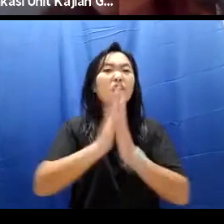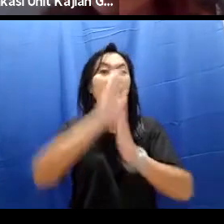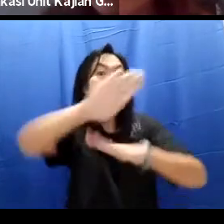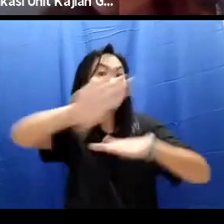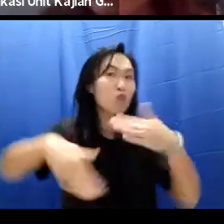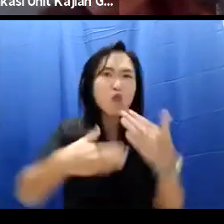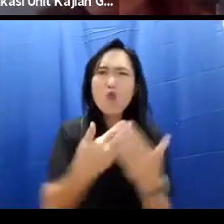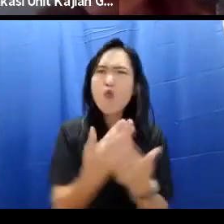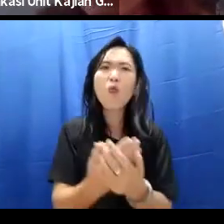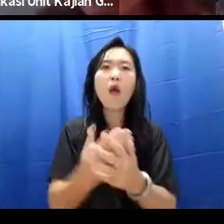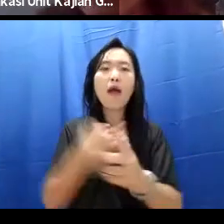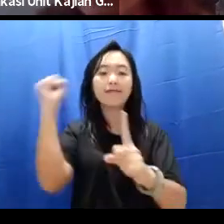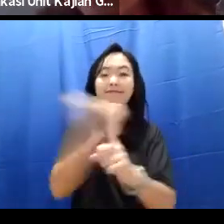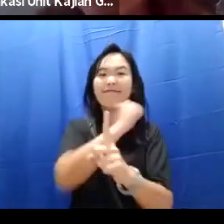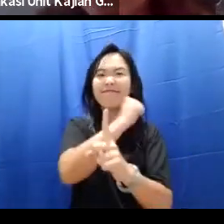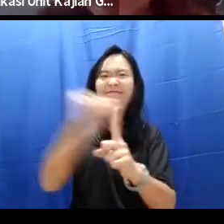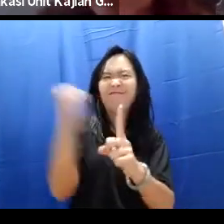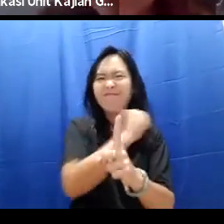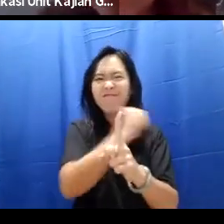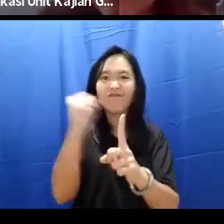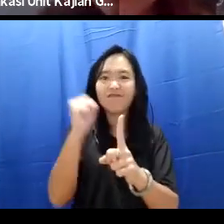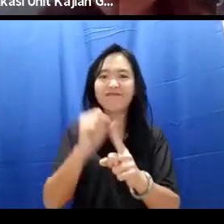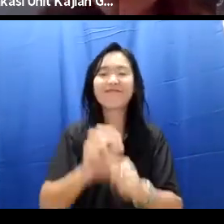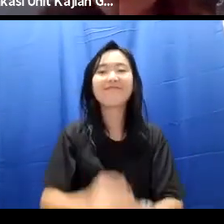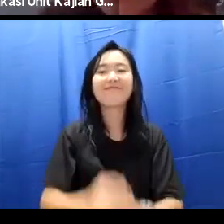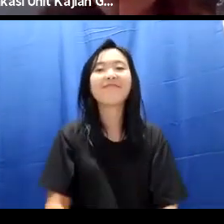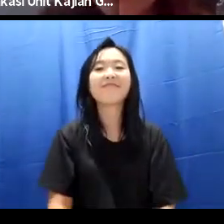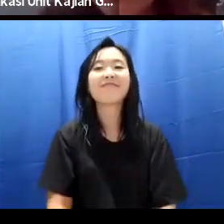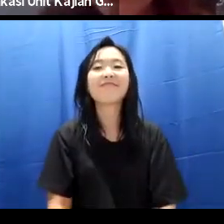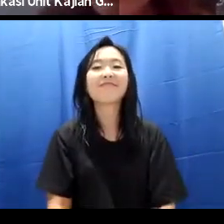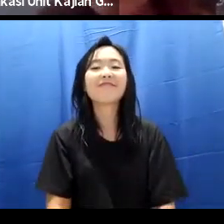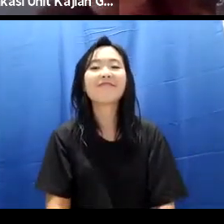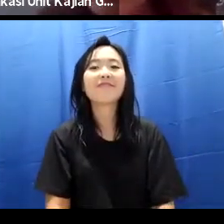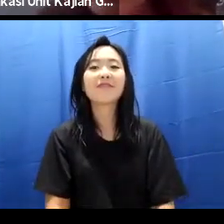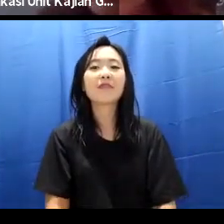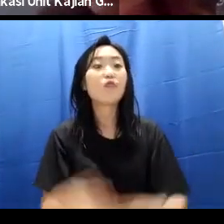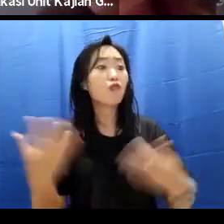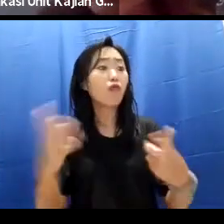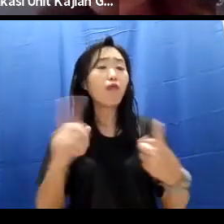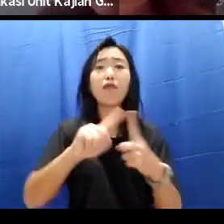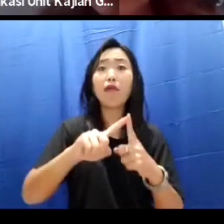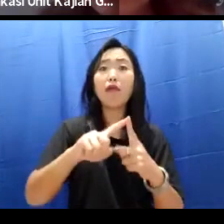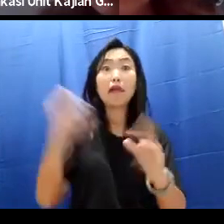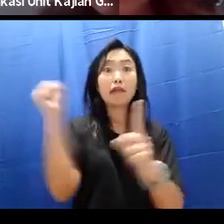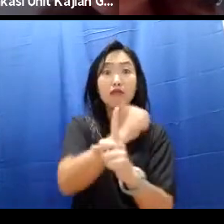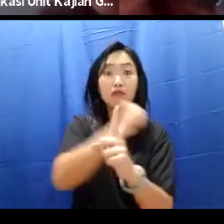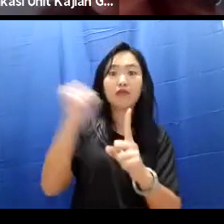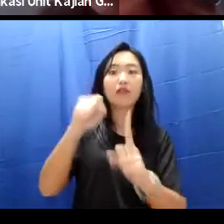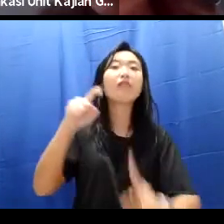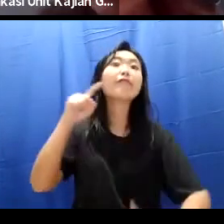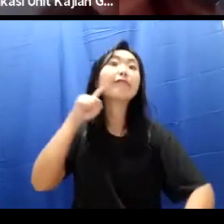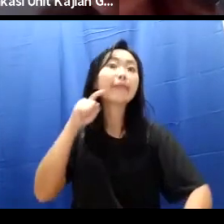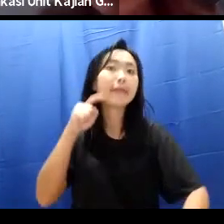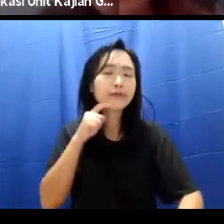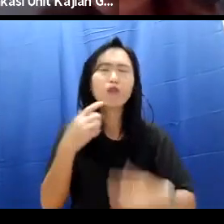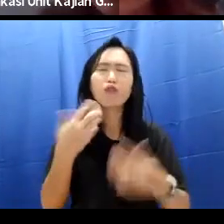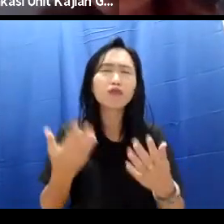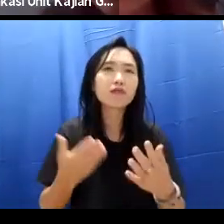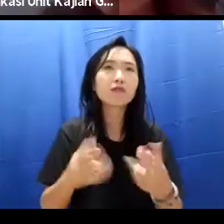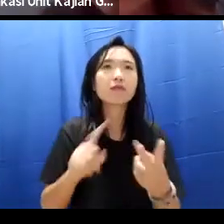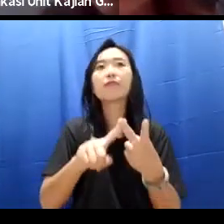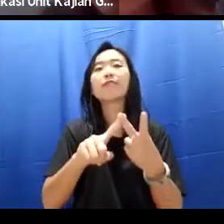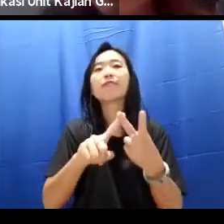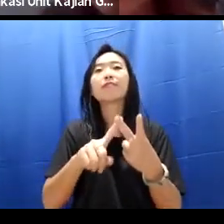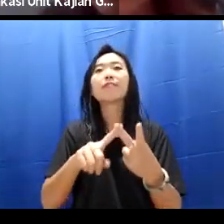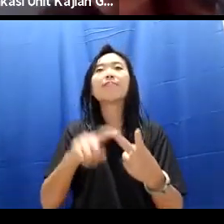gender, berdasarkan seksual orientasi, orientasi seksual misalnya. Nah, kemudian di samping itu